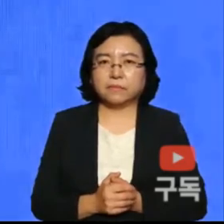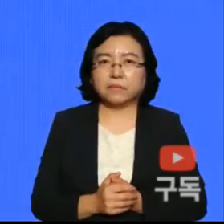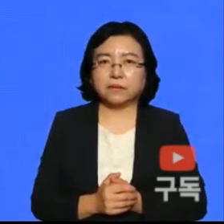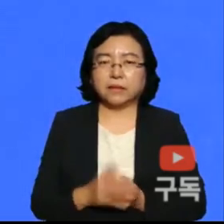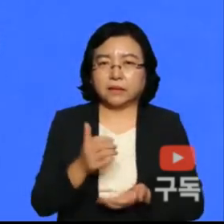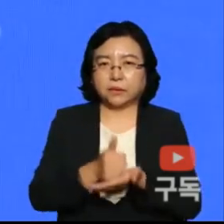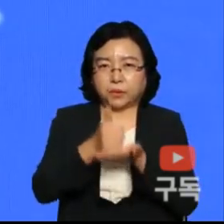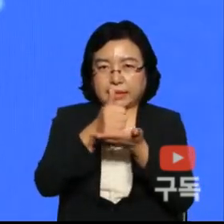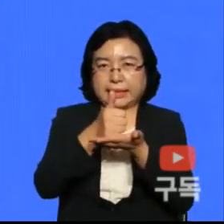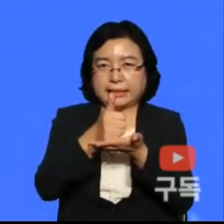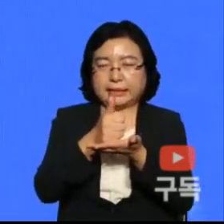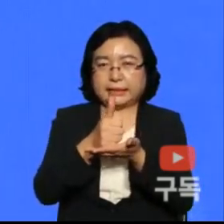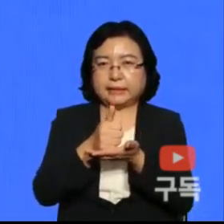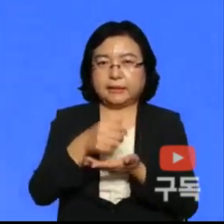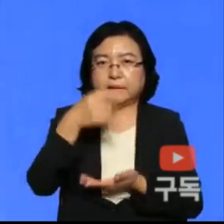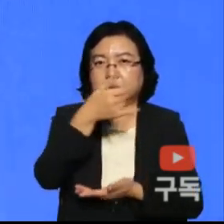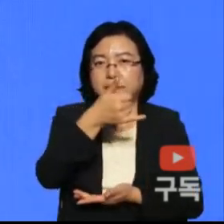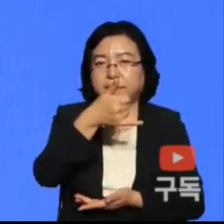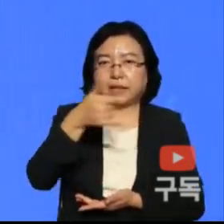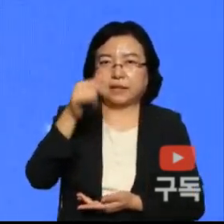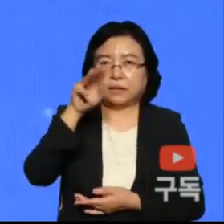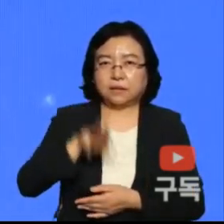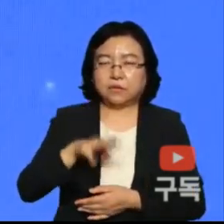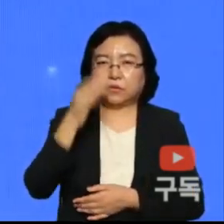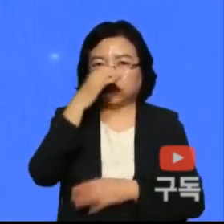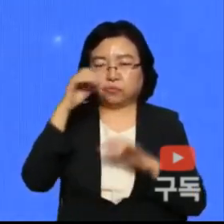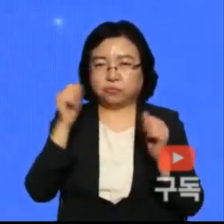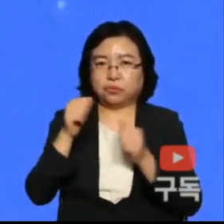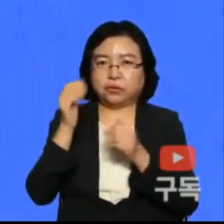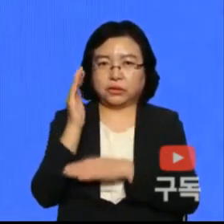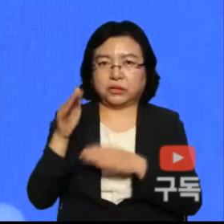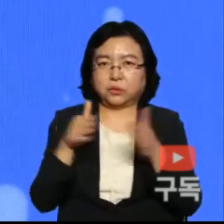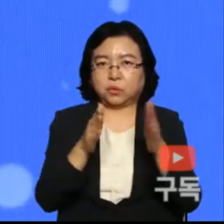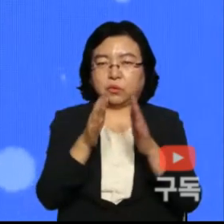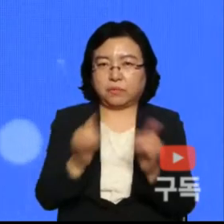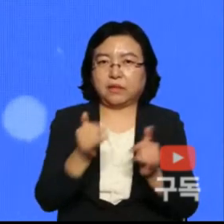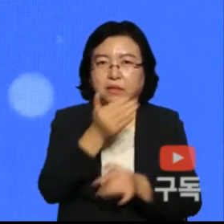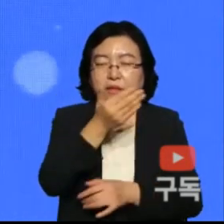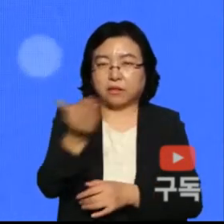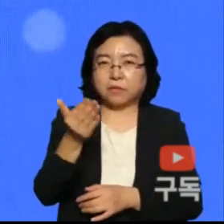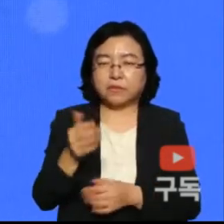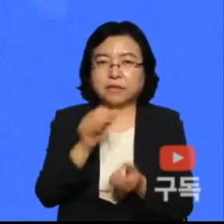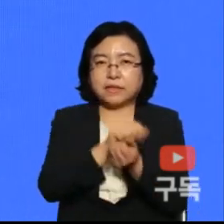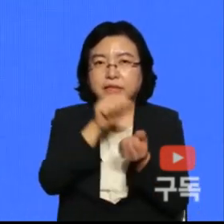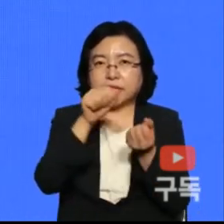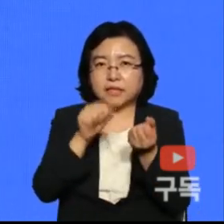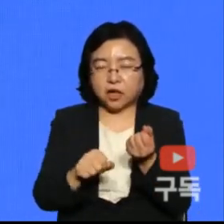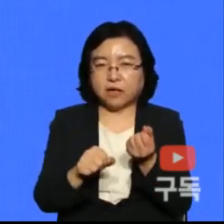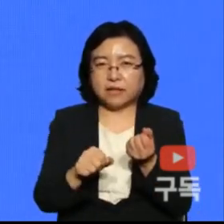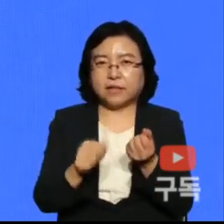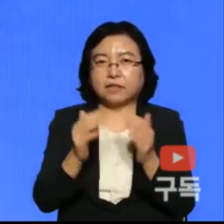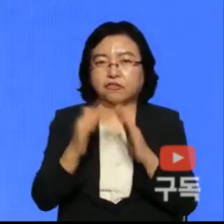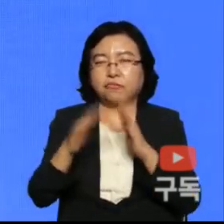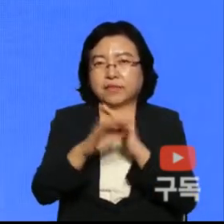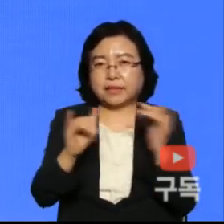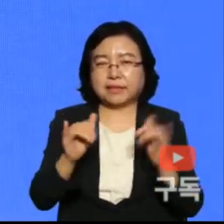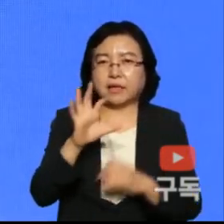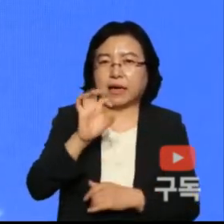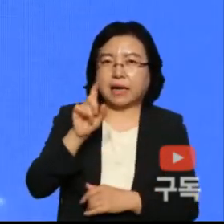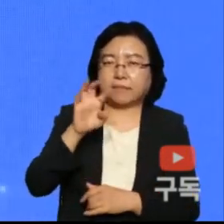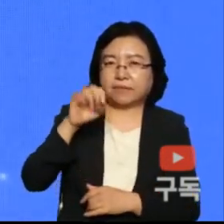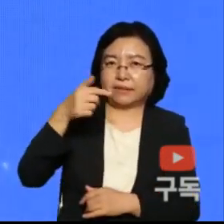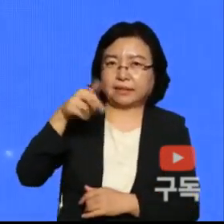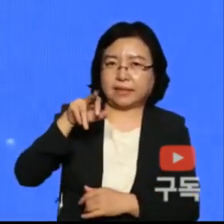존경하는 세종 충북 시 도민 여러분 우리 신촌 주민들 께서 아부가 비슷한 가족을